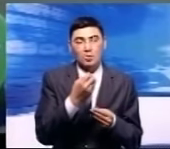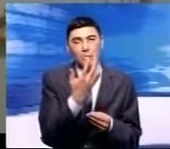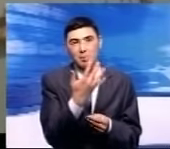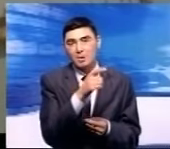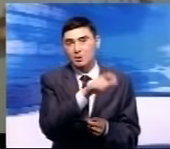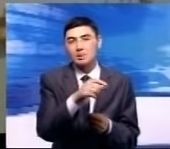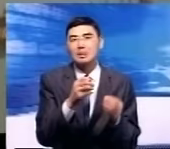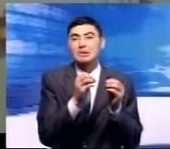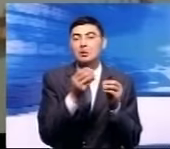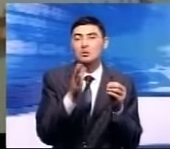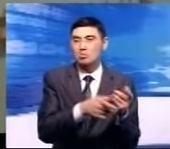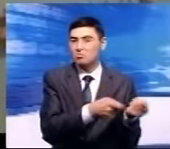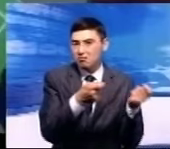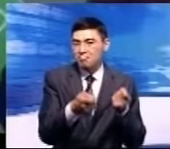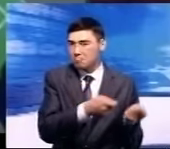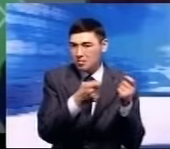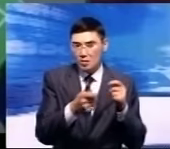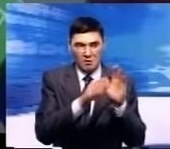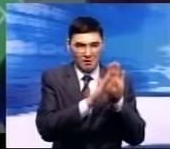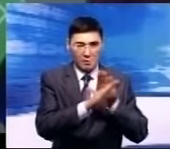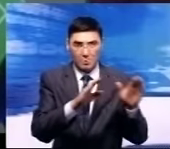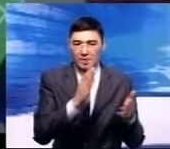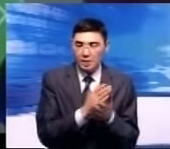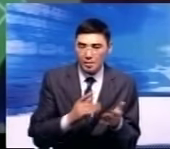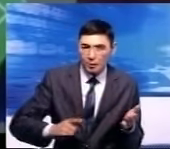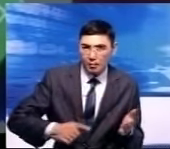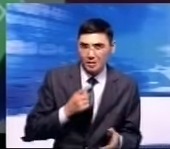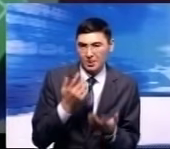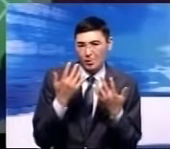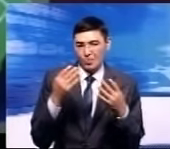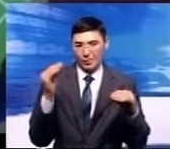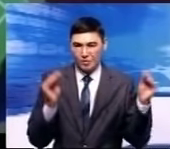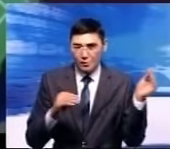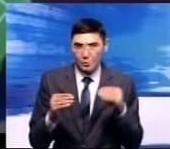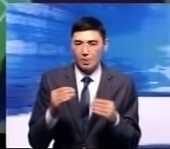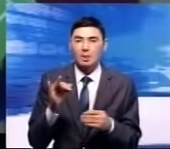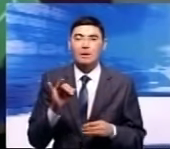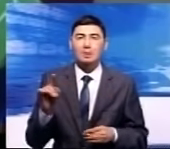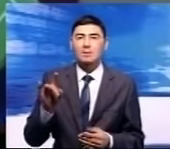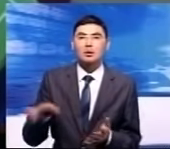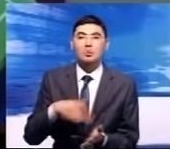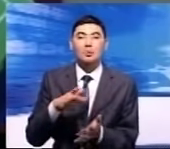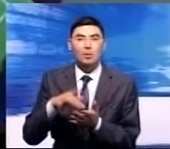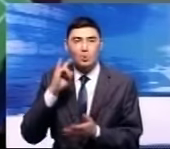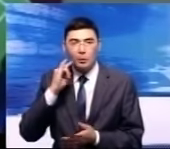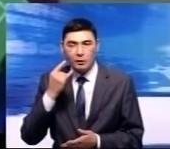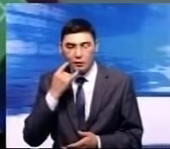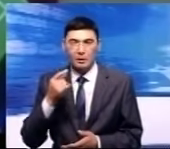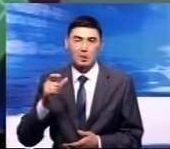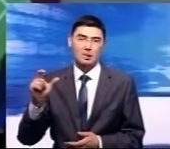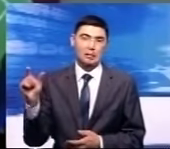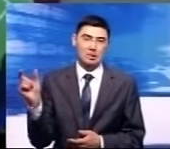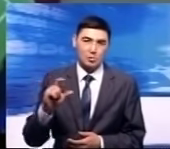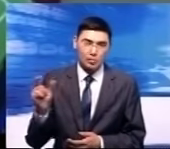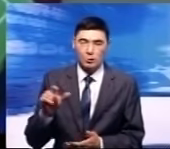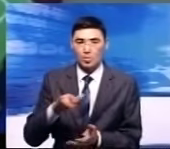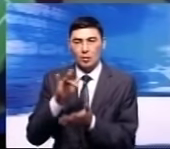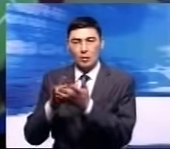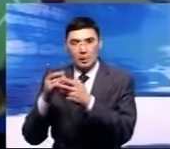своих изделий. Здесь в экспозиции участвуют мастера прикладного искусства из Павлодара и Кибастуза, поселка Шульбинск, городов